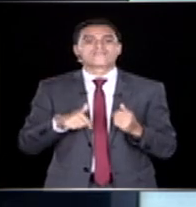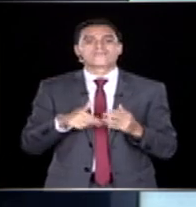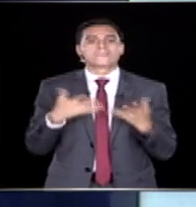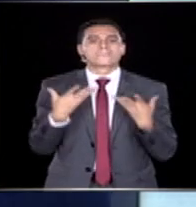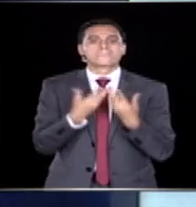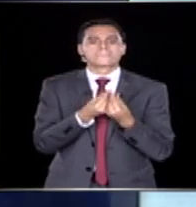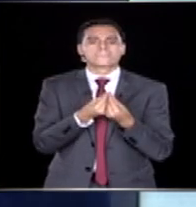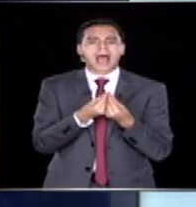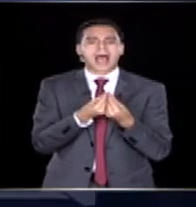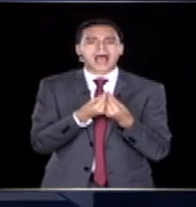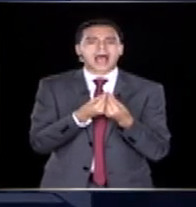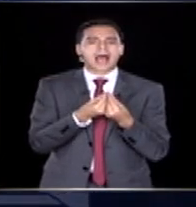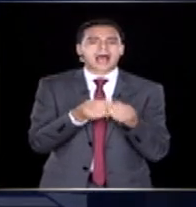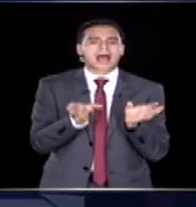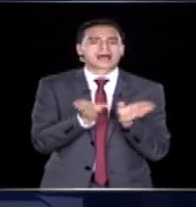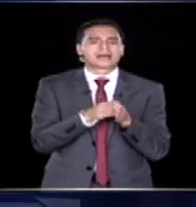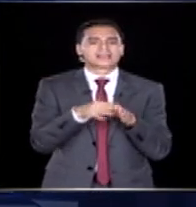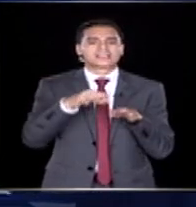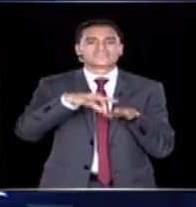طائفة ينتمي؟